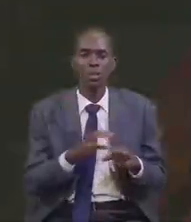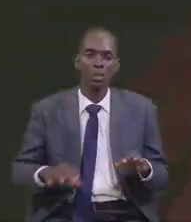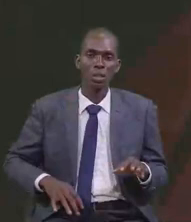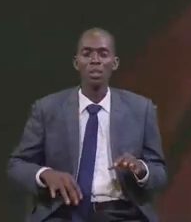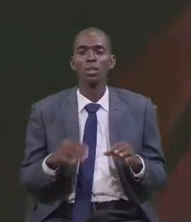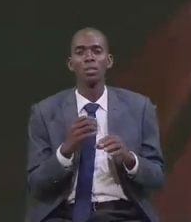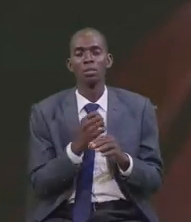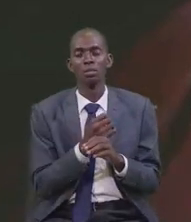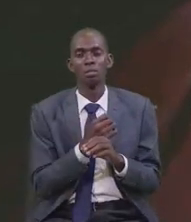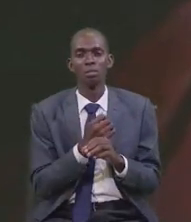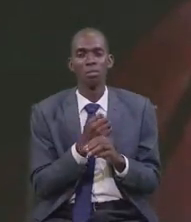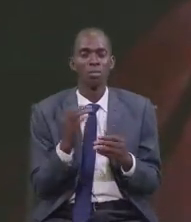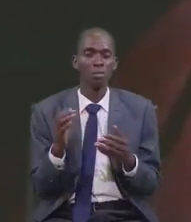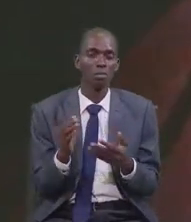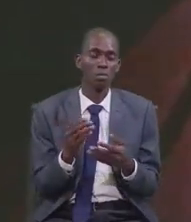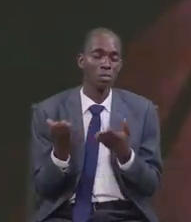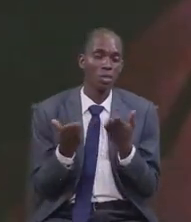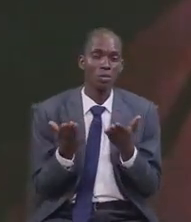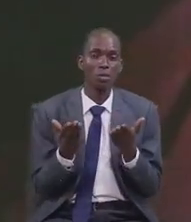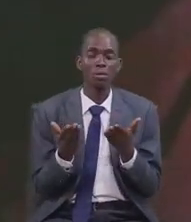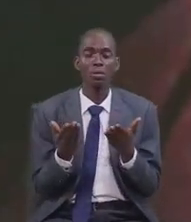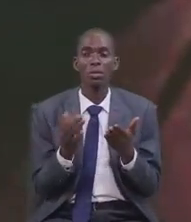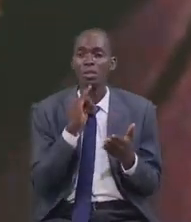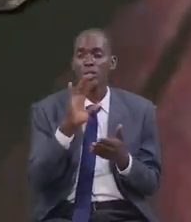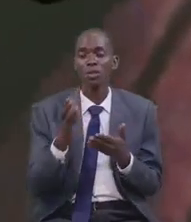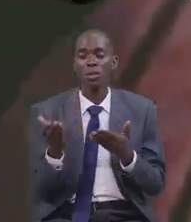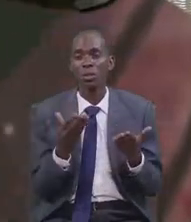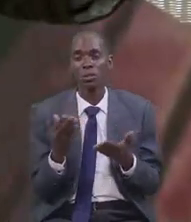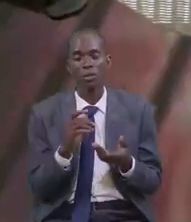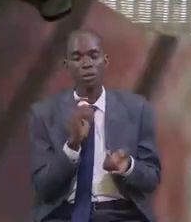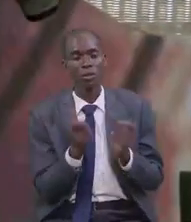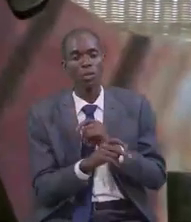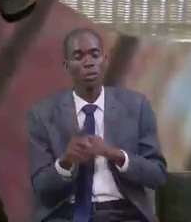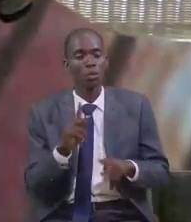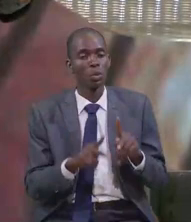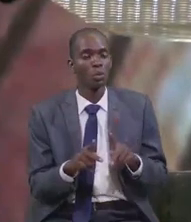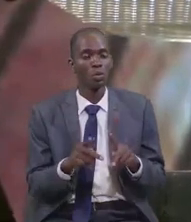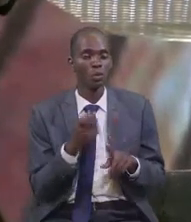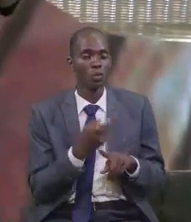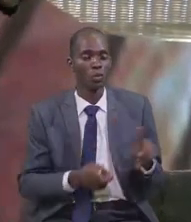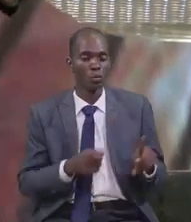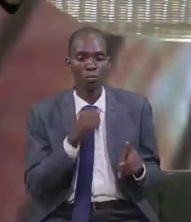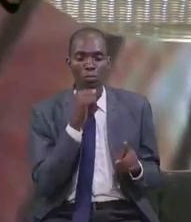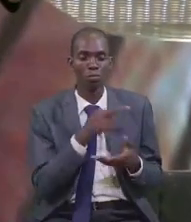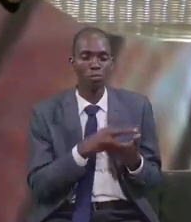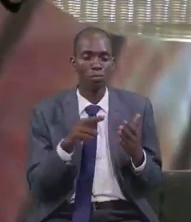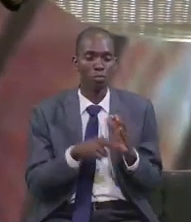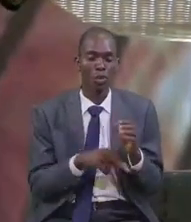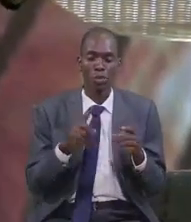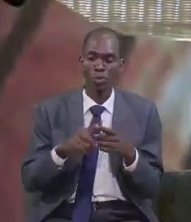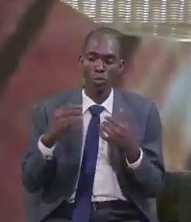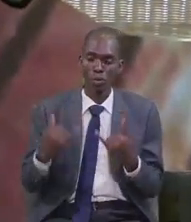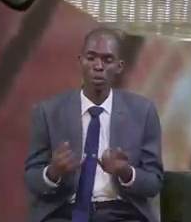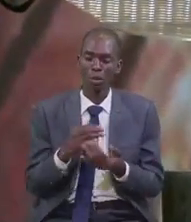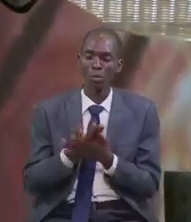Pour les tourner vers le Seigneur? Est-ce que cela les détourne de l'injustice pour les tourner vers la justice du Seigneur? Est-ce que cela les détourne de l'amour